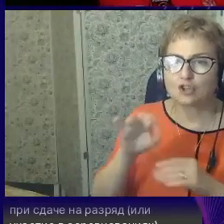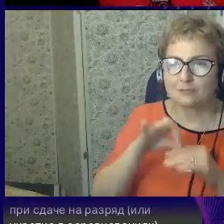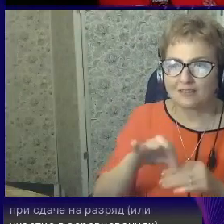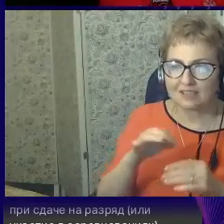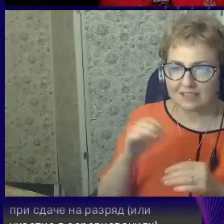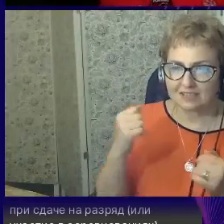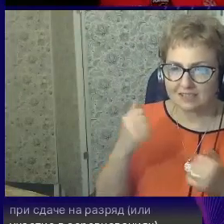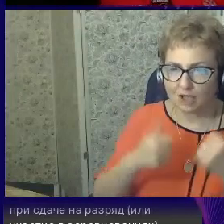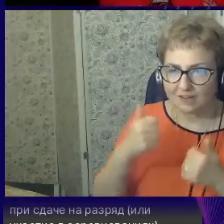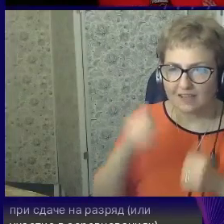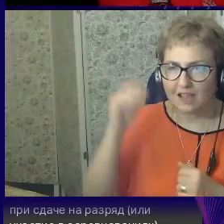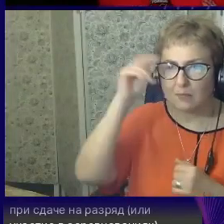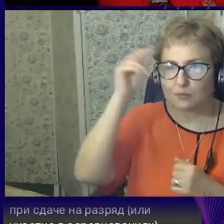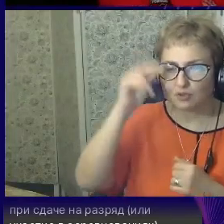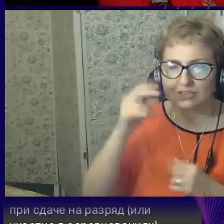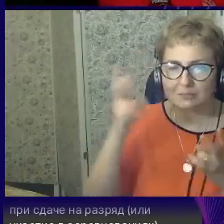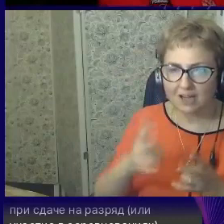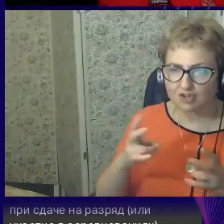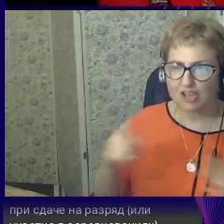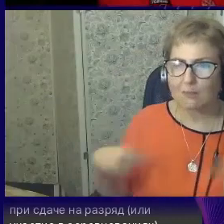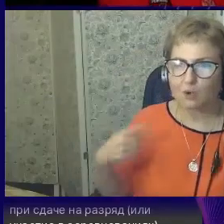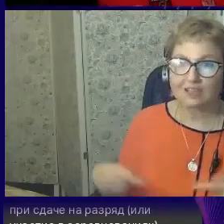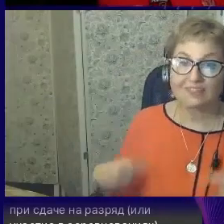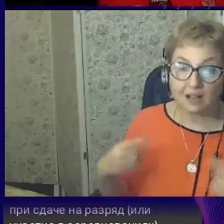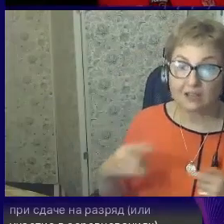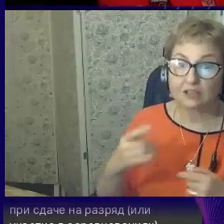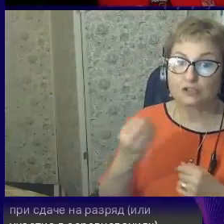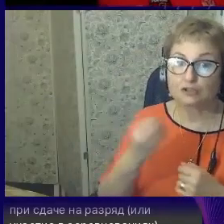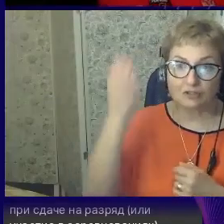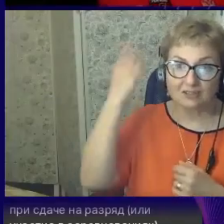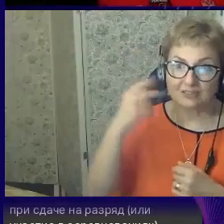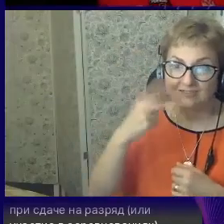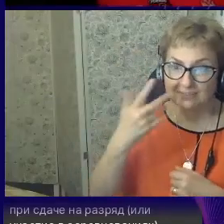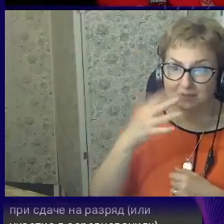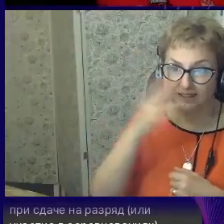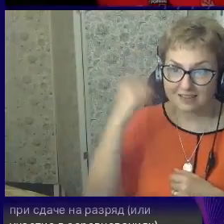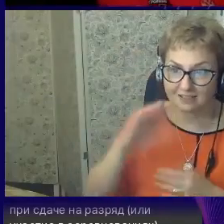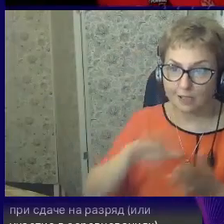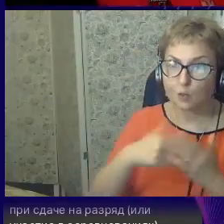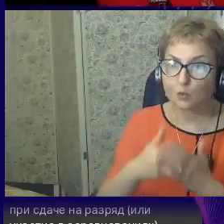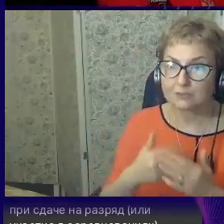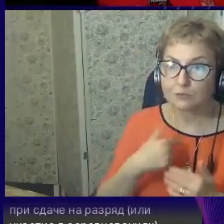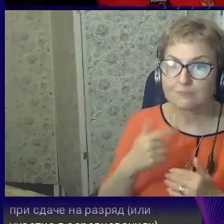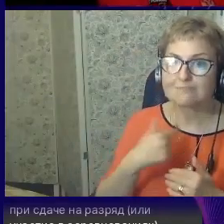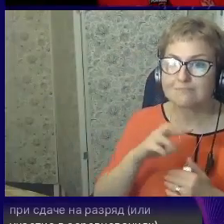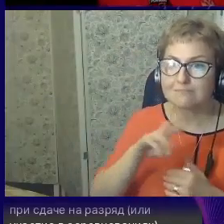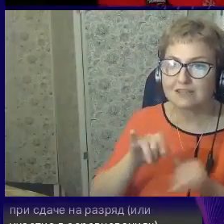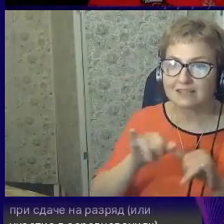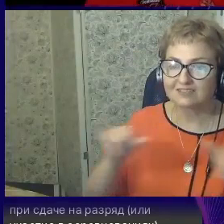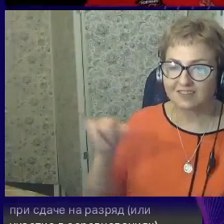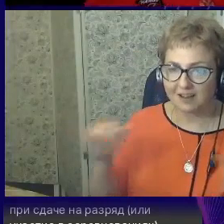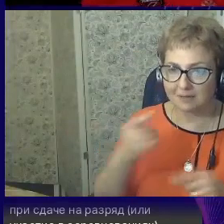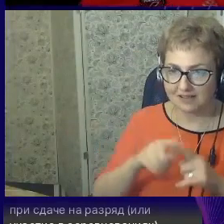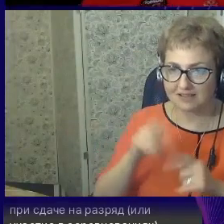и обучение людей с поражением опорно-двигательного аппарата еще 25 лет назад, и до сих пор мы развиваем этот вид